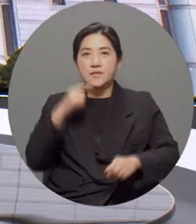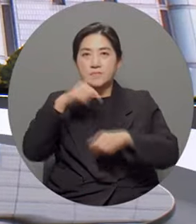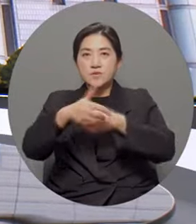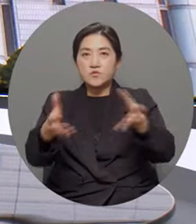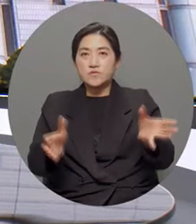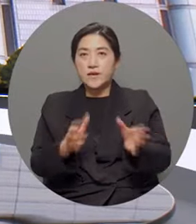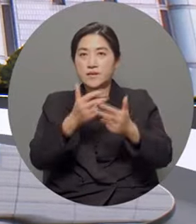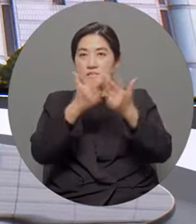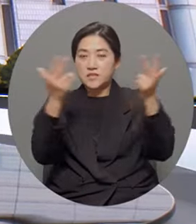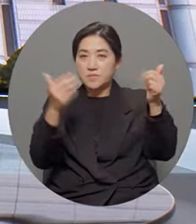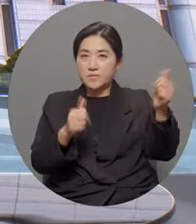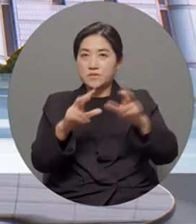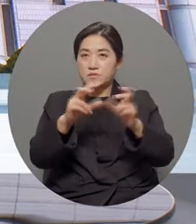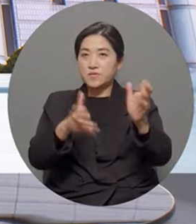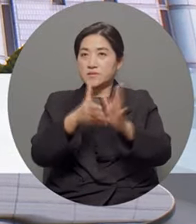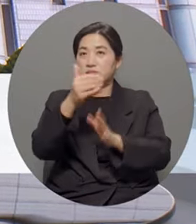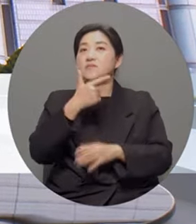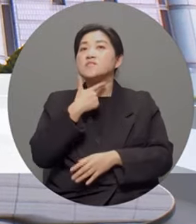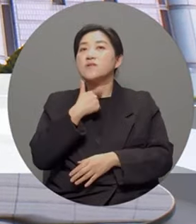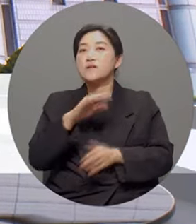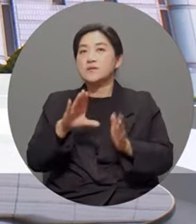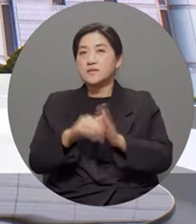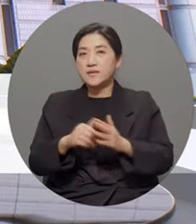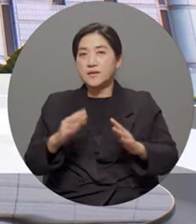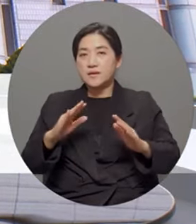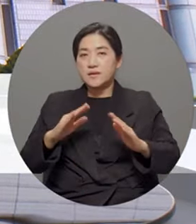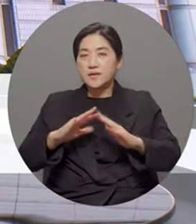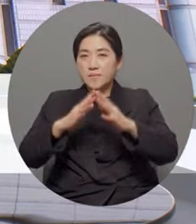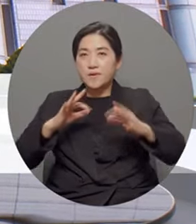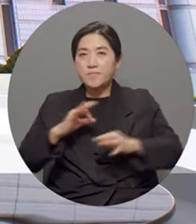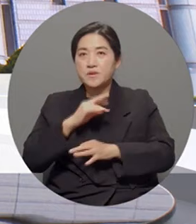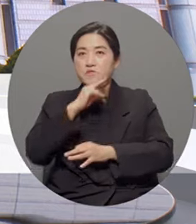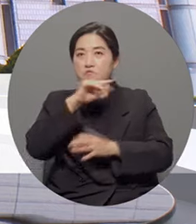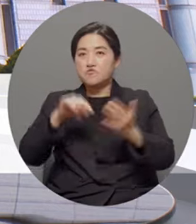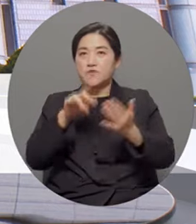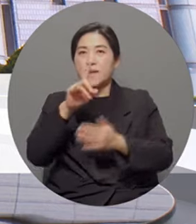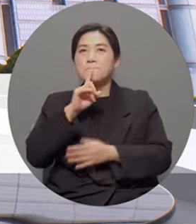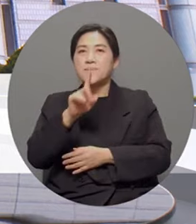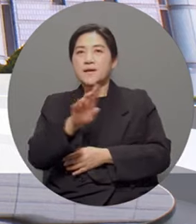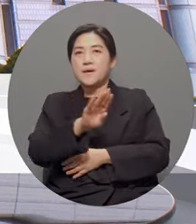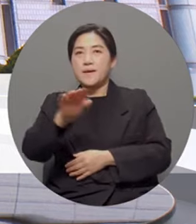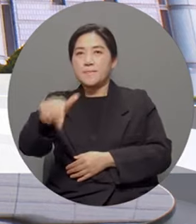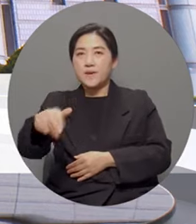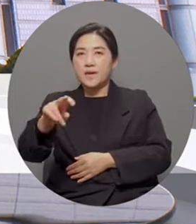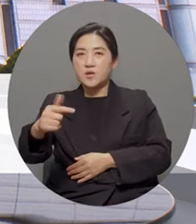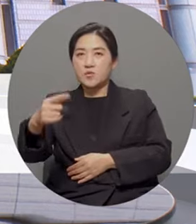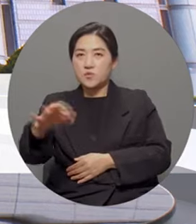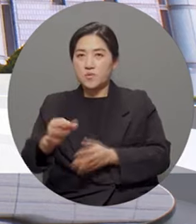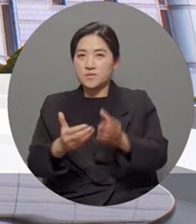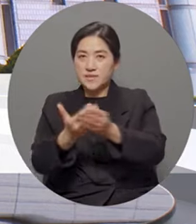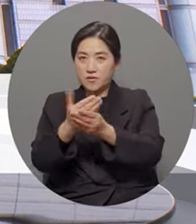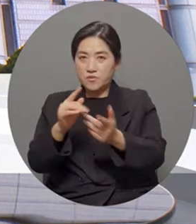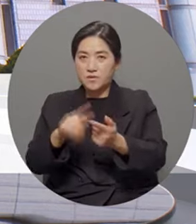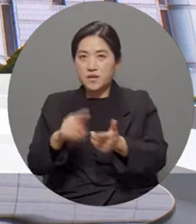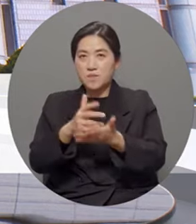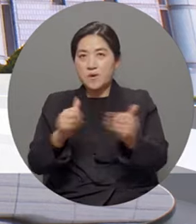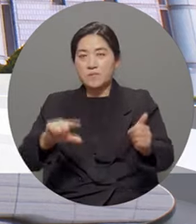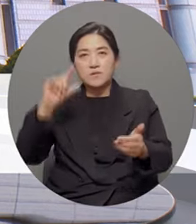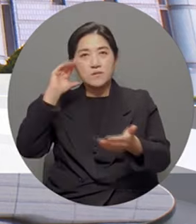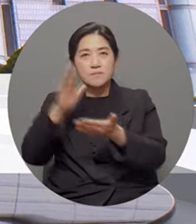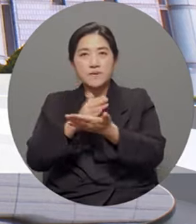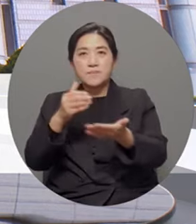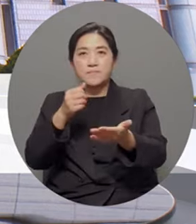민주당 이재명 대표의 성남시장 시절 개발 비리 의혹 중에 하나로 꼽혀온 백현동 사건에 대해서 법원의 첫 판단이